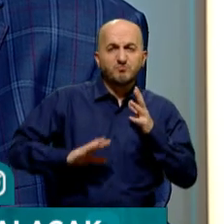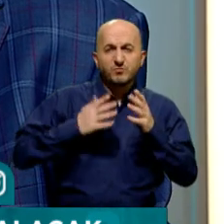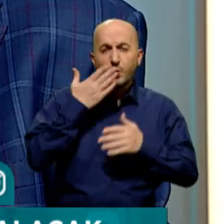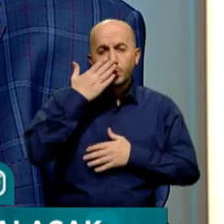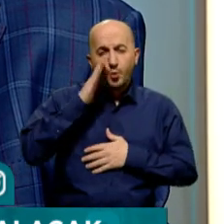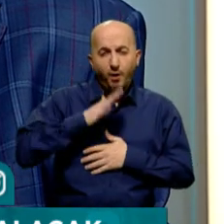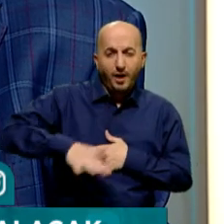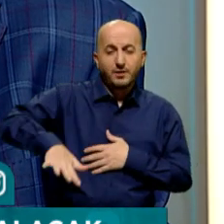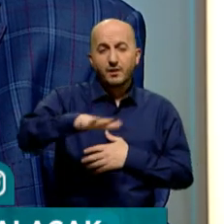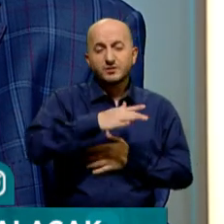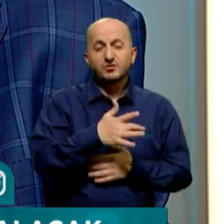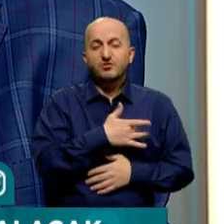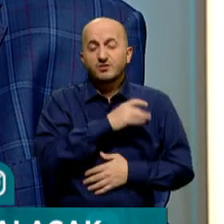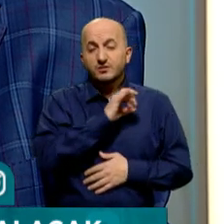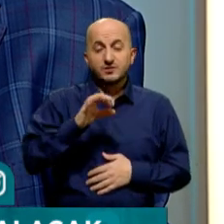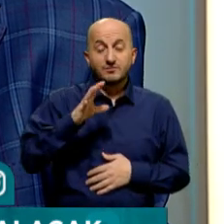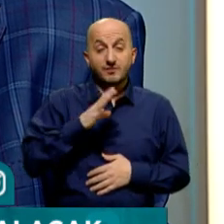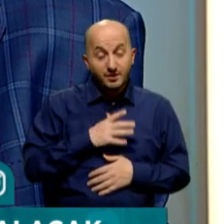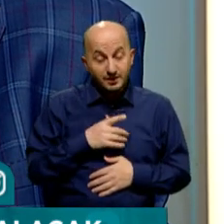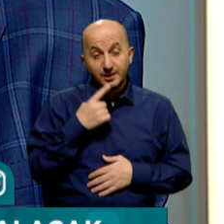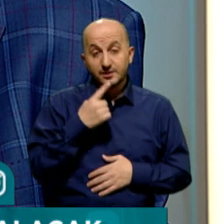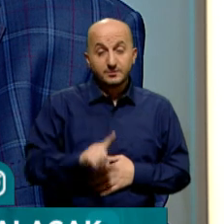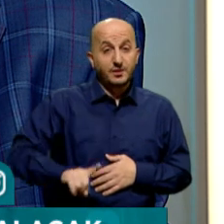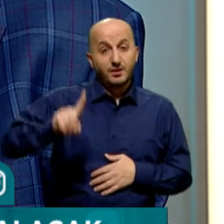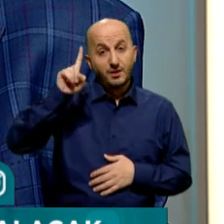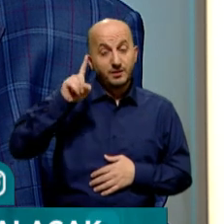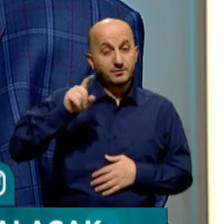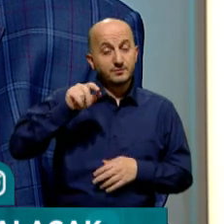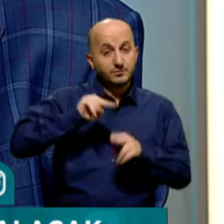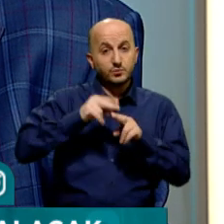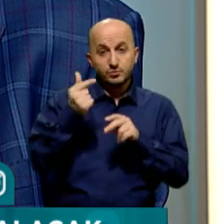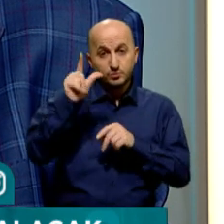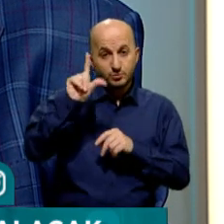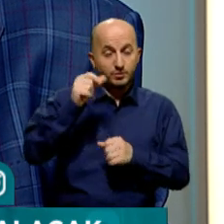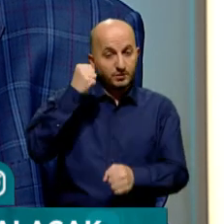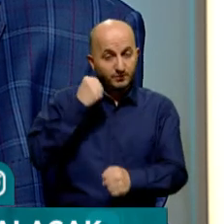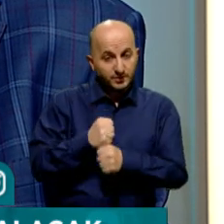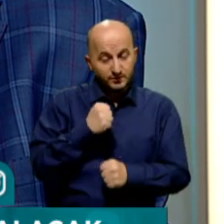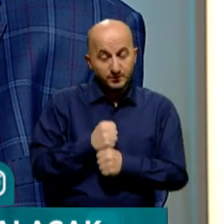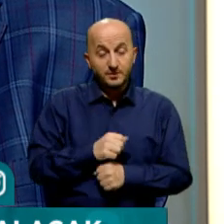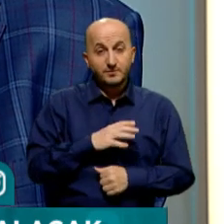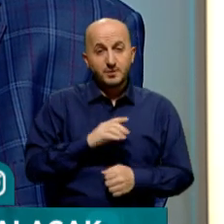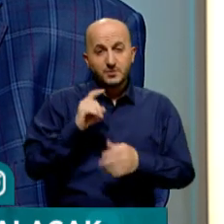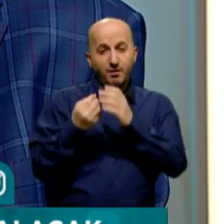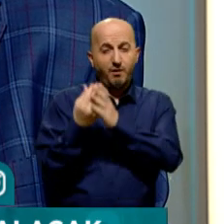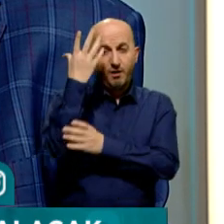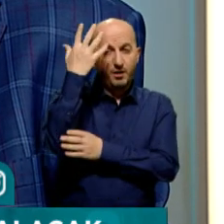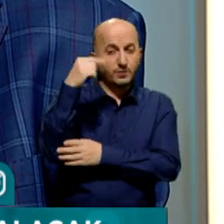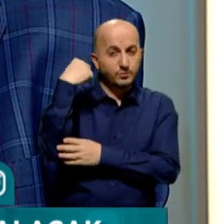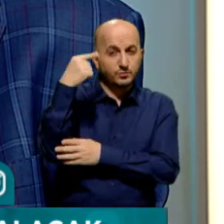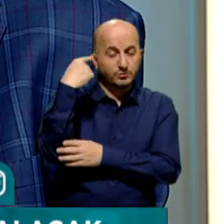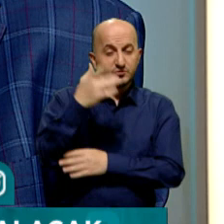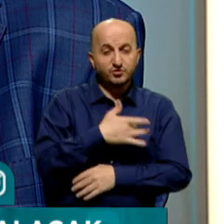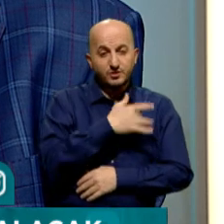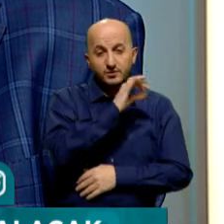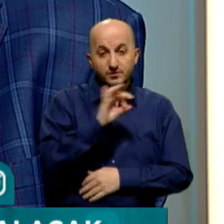cansız varlıklar dediğimiz, bunlar da Allah'ın birer kulları ve bunların da vazifeleri var. Mesela bir ağaç